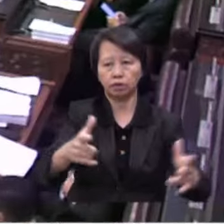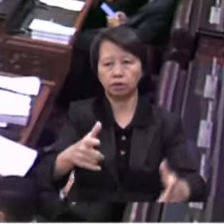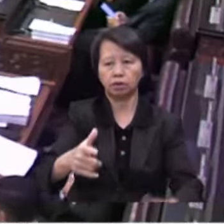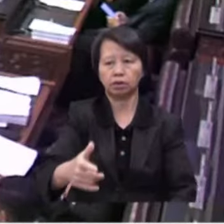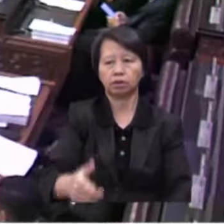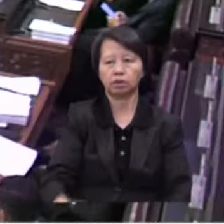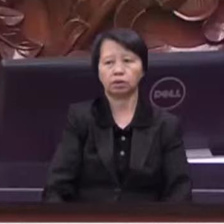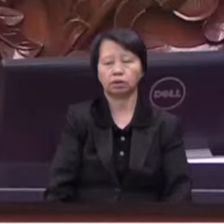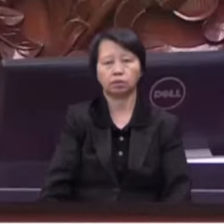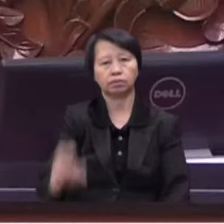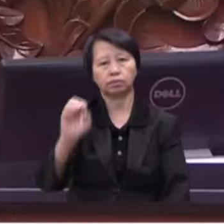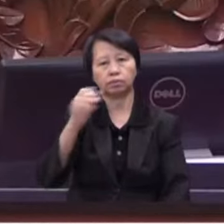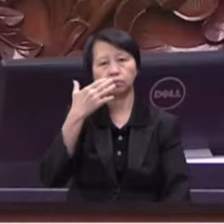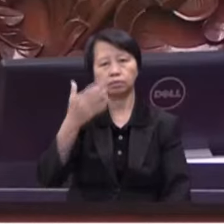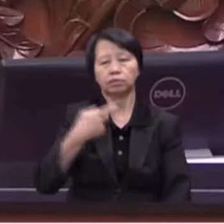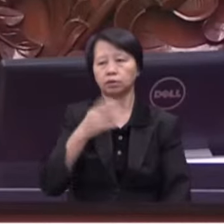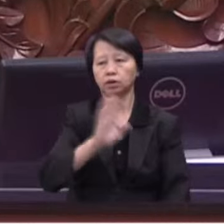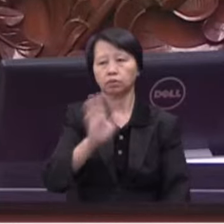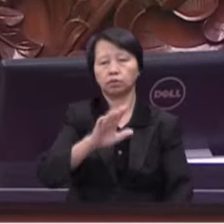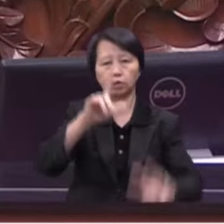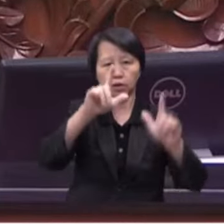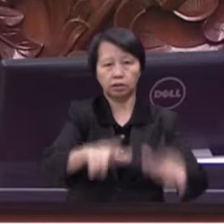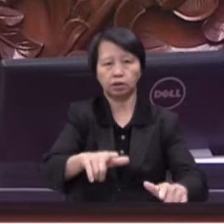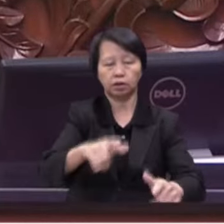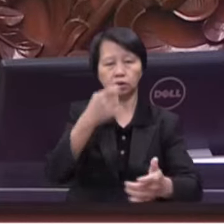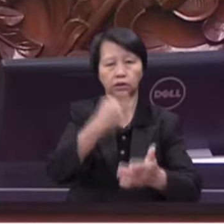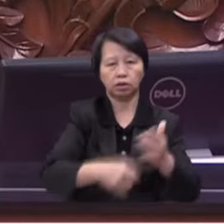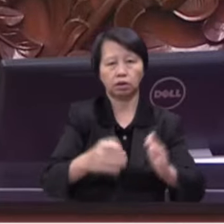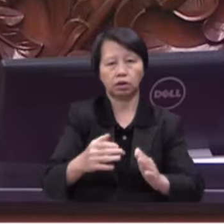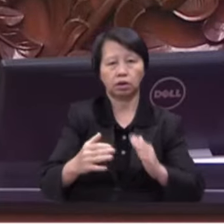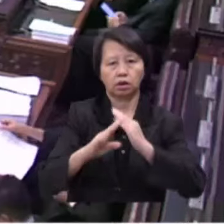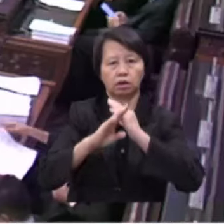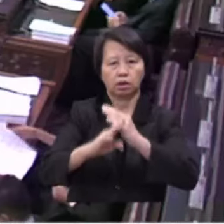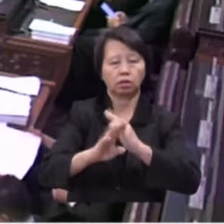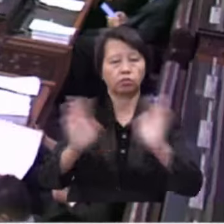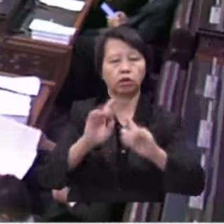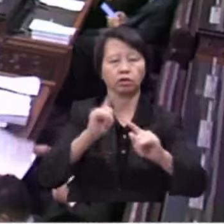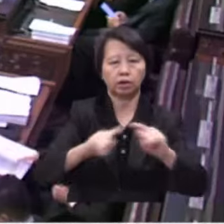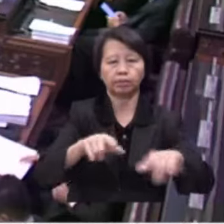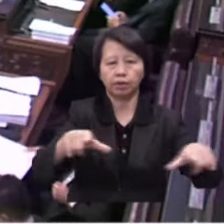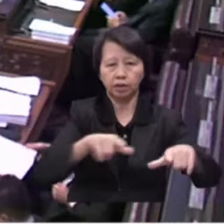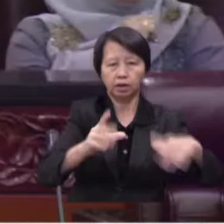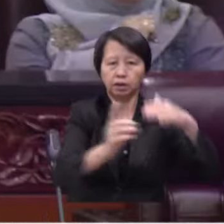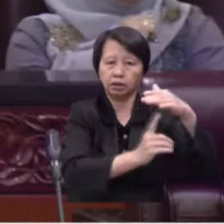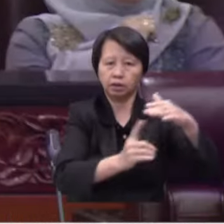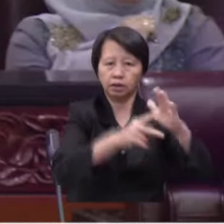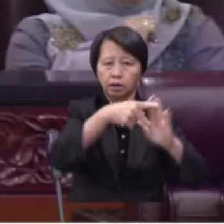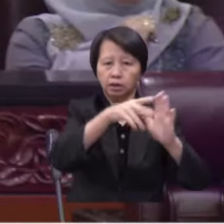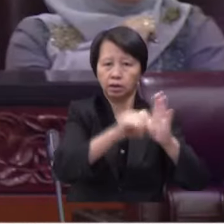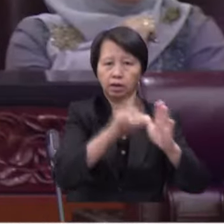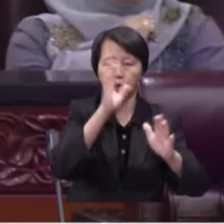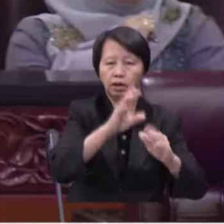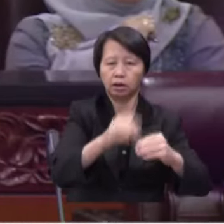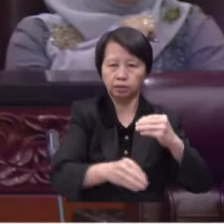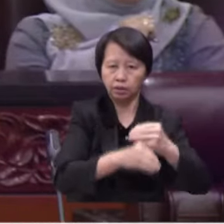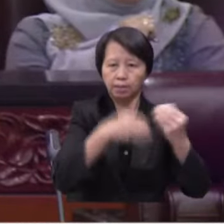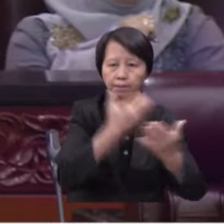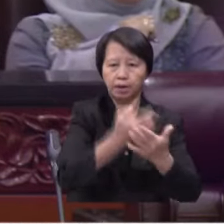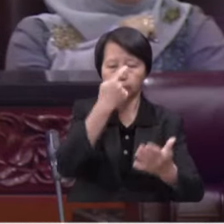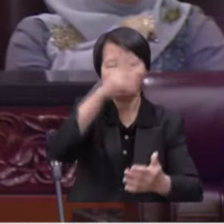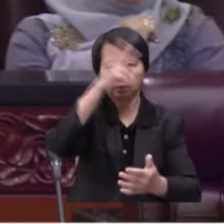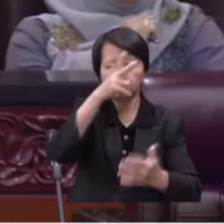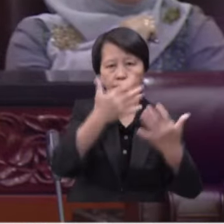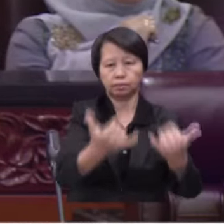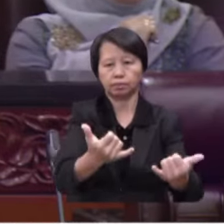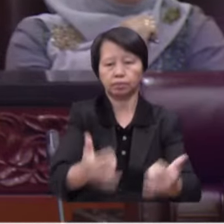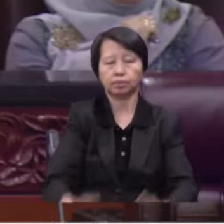Oke terima kasih kita bukan hanya meletakkan host sebagai halangan tetapi pelaksanaan dasar polisi itu kita akan tambah baik untuk kerjaan yang